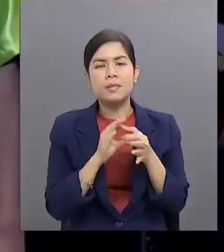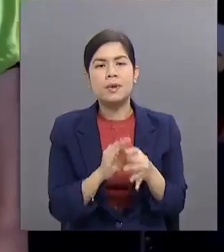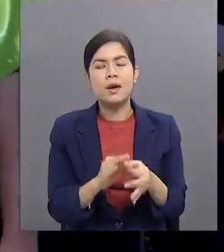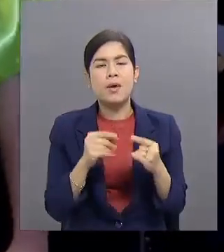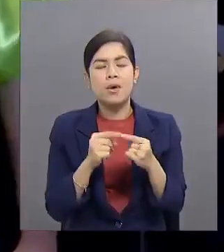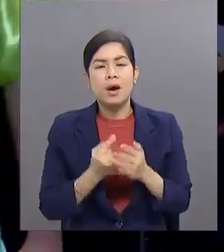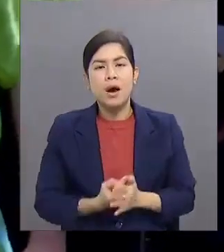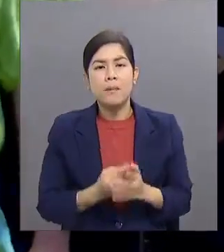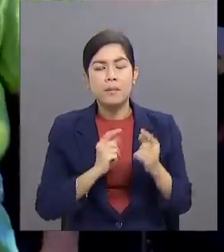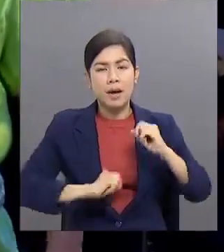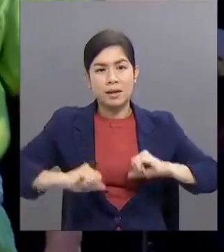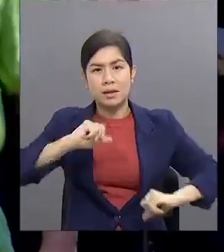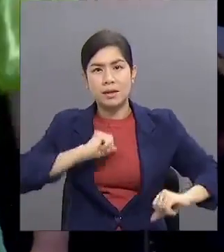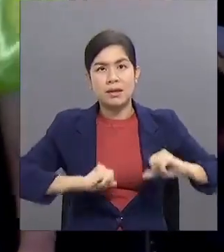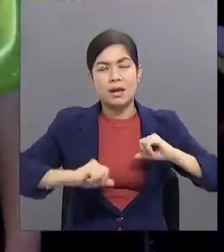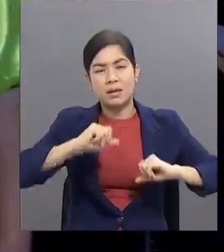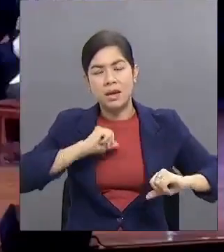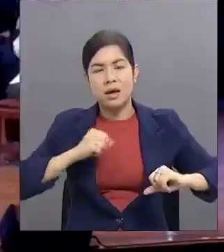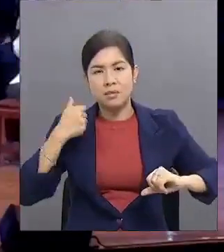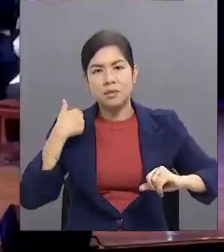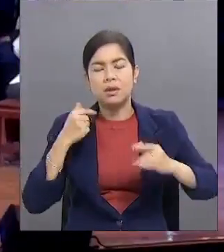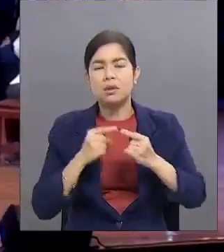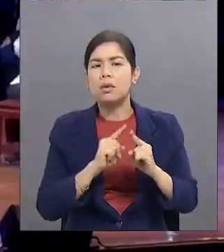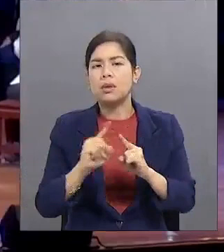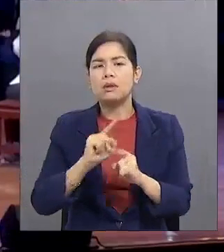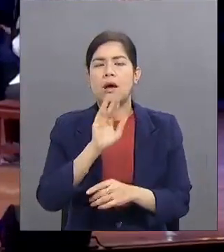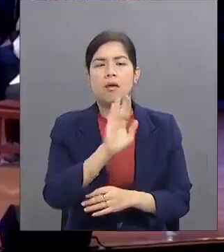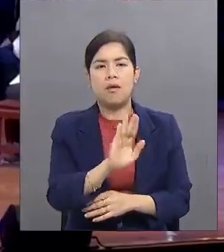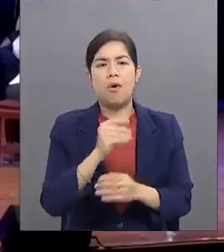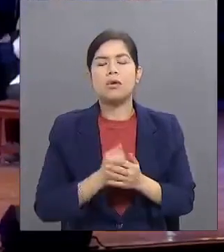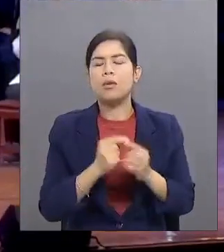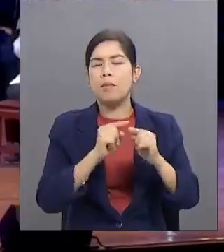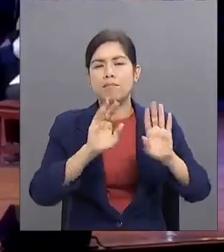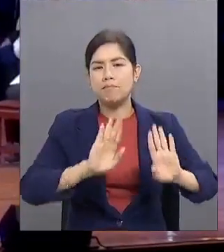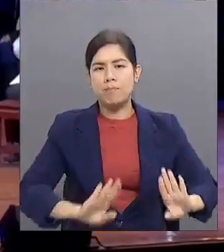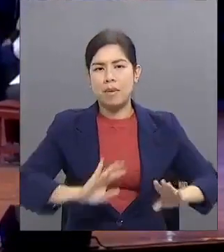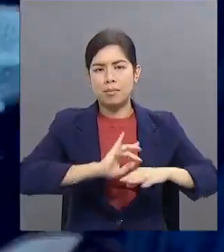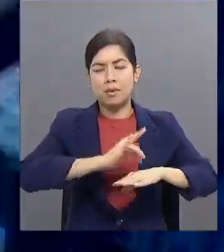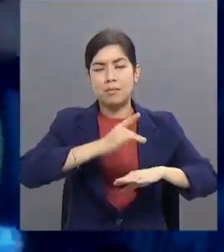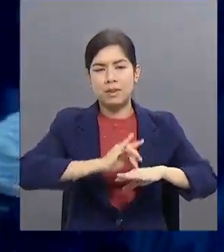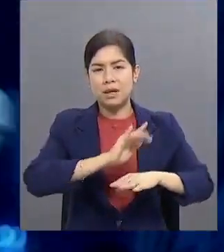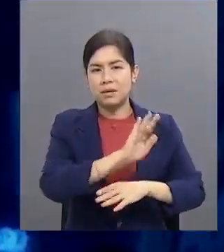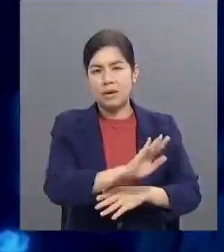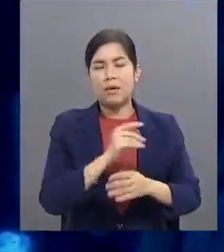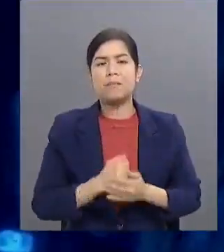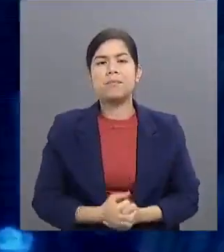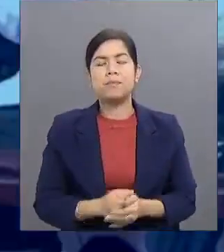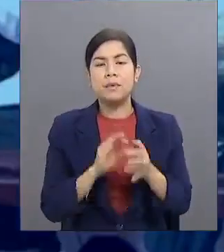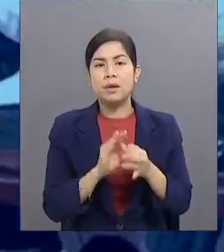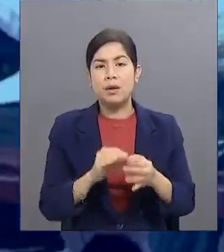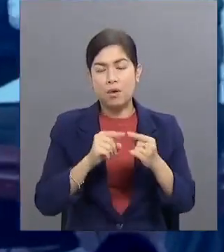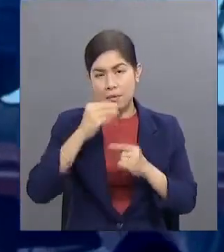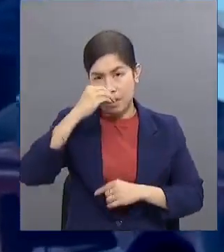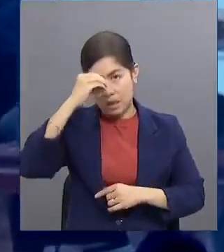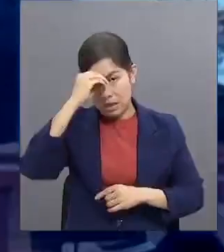มาเป็นการแสดงในชุดศิลป์เกษตรเป็นพื้นที่ของเพลงพื้นบ้านไปด้วยซึ่งอยู่ในขอบข่ายของการศึกษาทาง